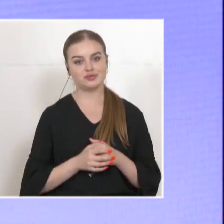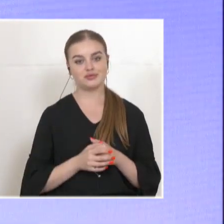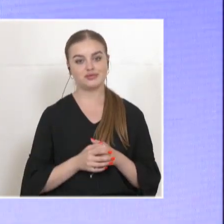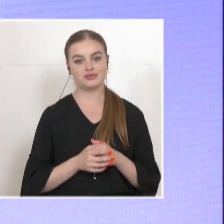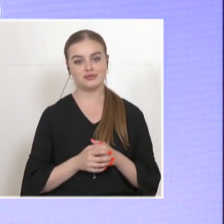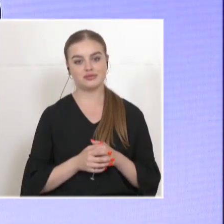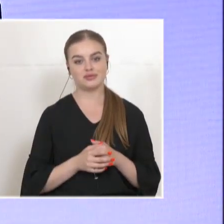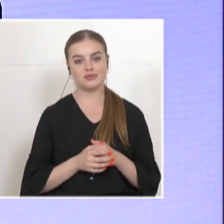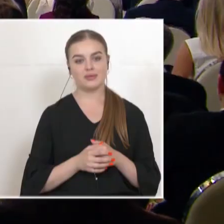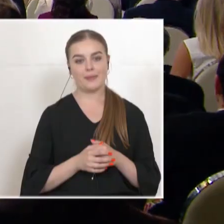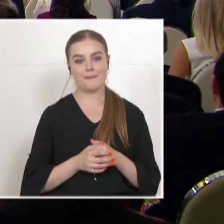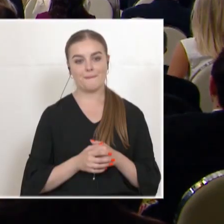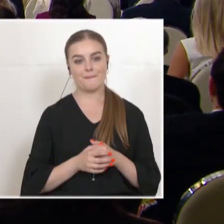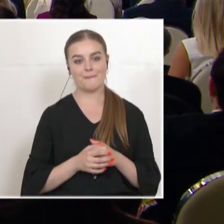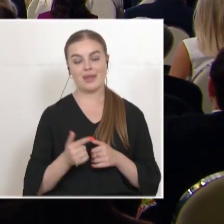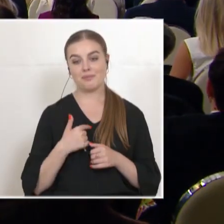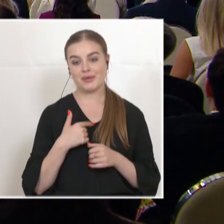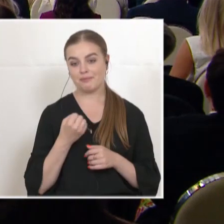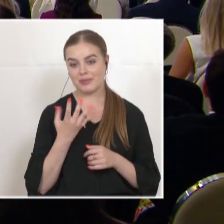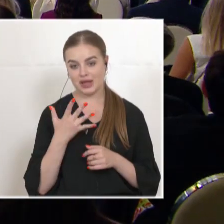Підлітків, скільки тобі років?